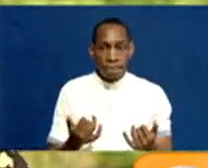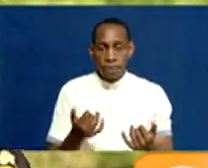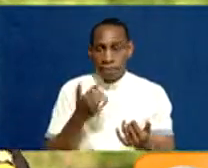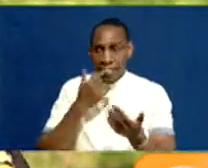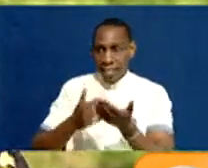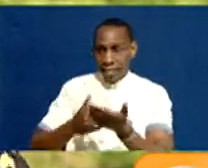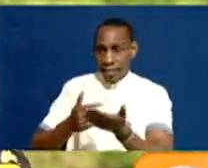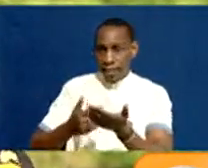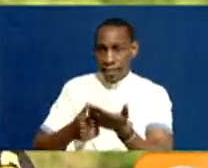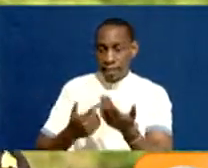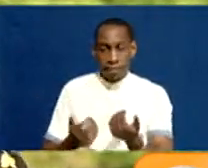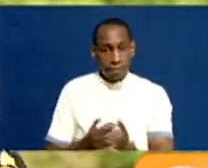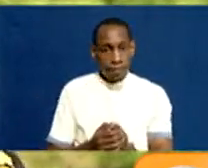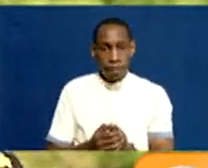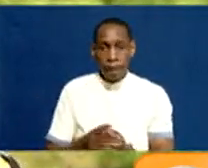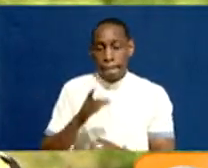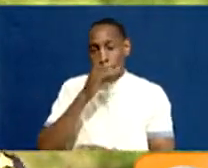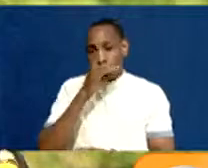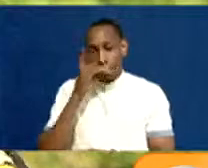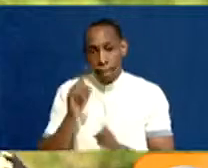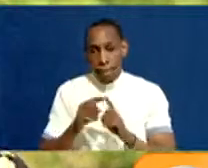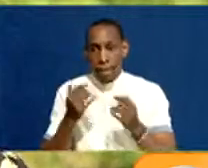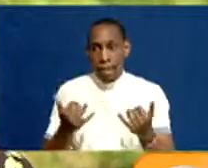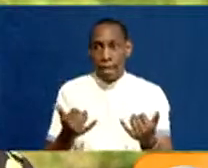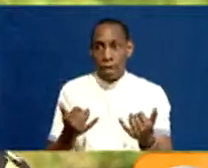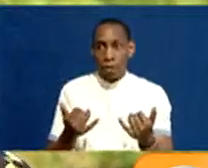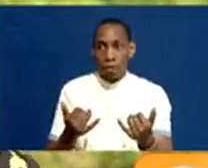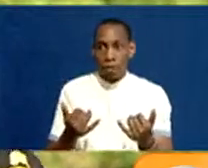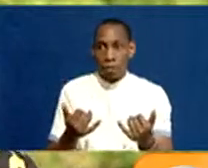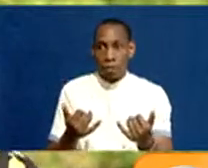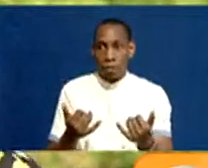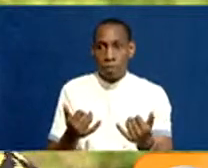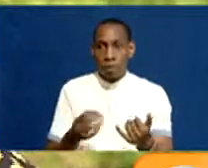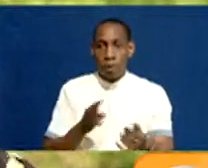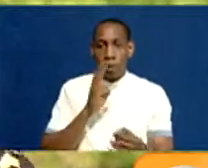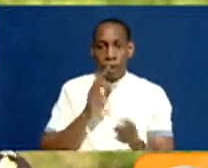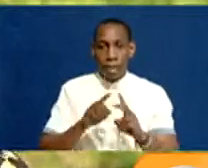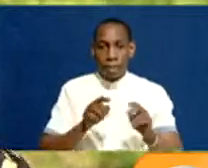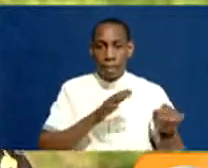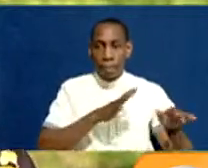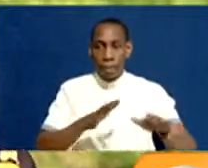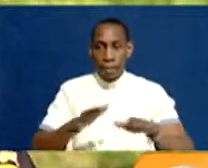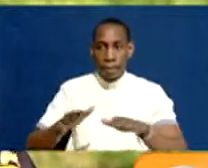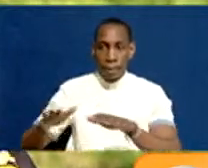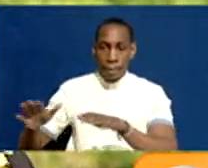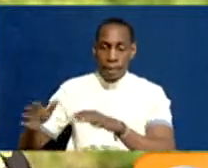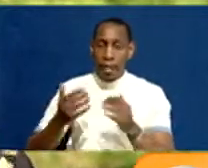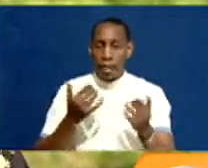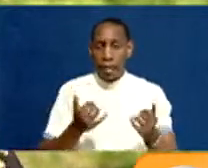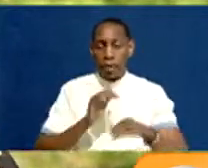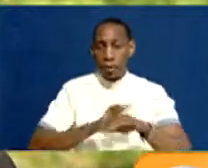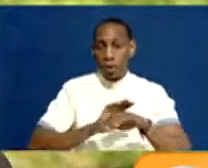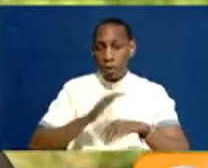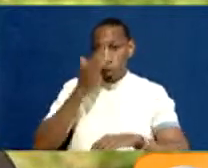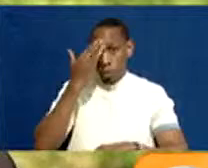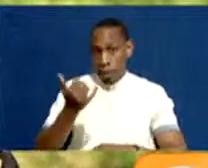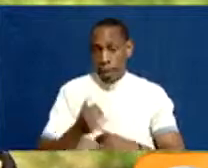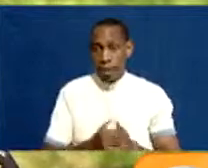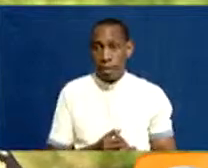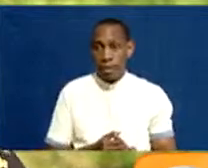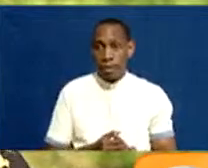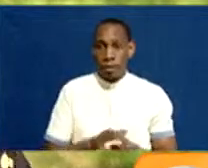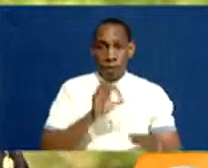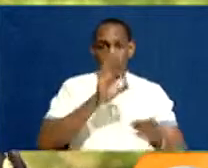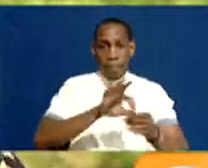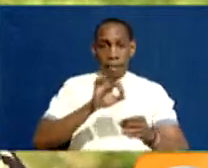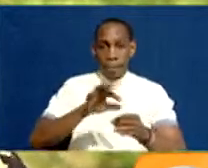huku ilikuwa hata inakauka. Lakini sasa vile imefunguliwa na sasa maji imeanza kuteremka, sasa ni vizuri njuu tutakuwa hata tunapanda